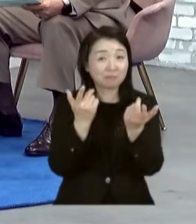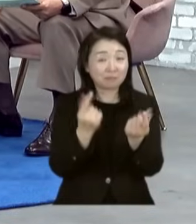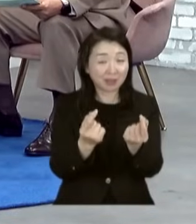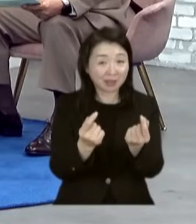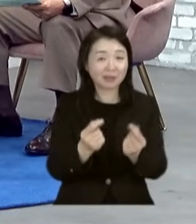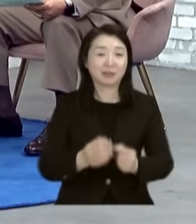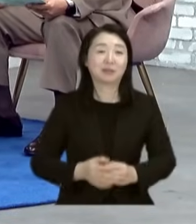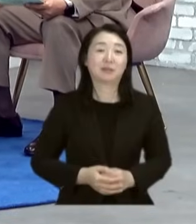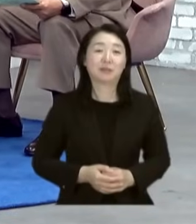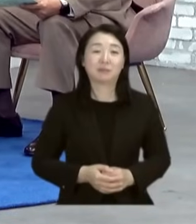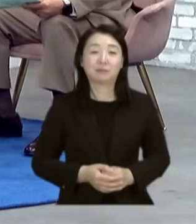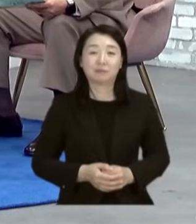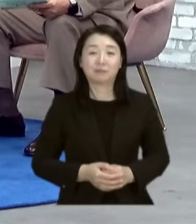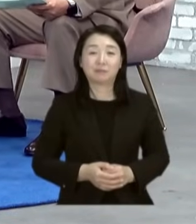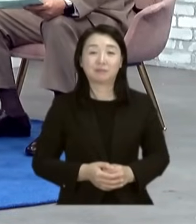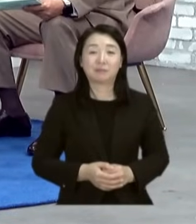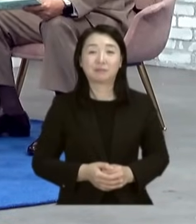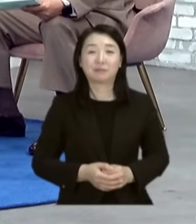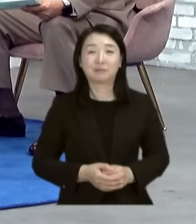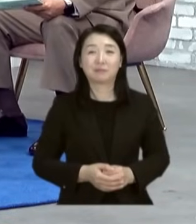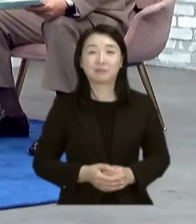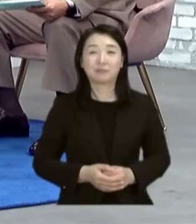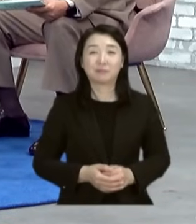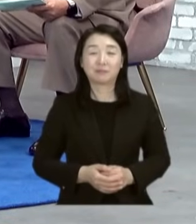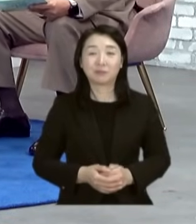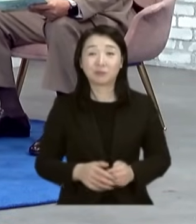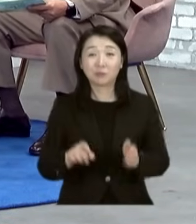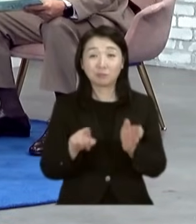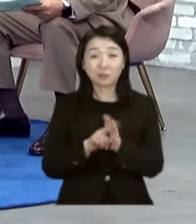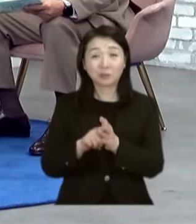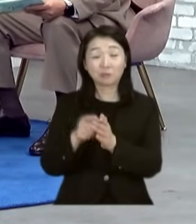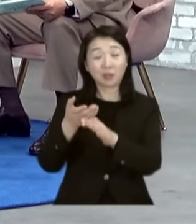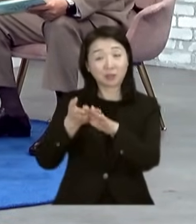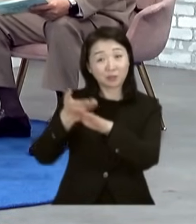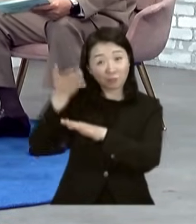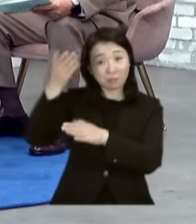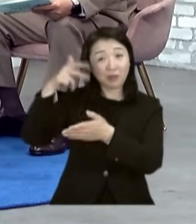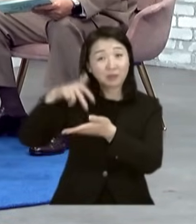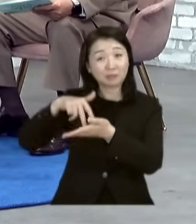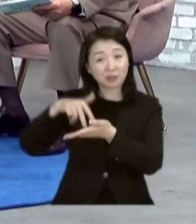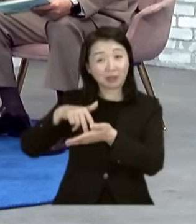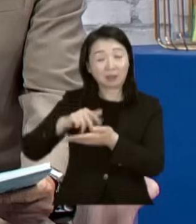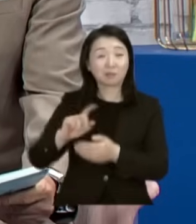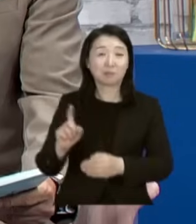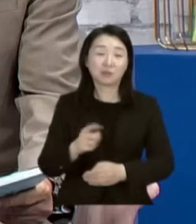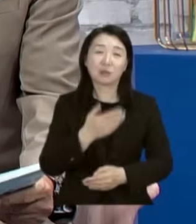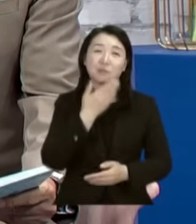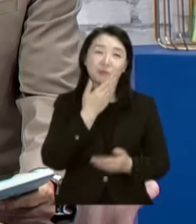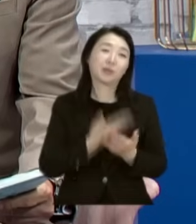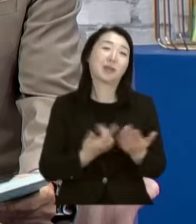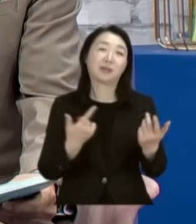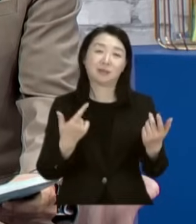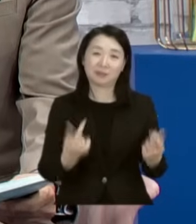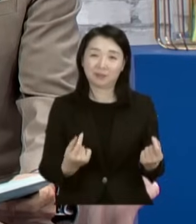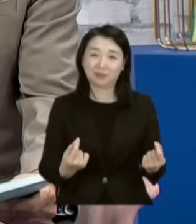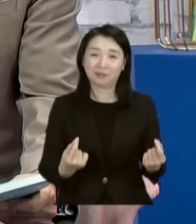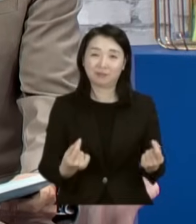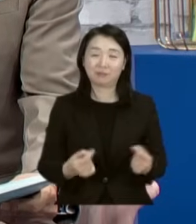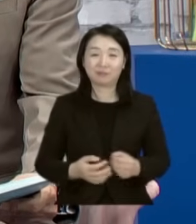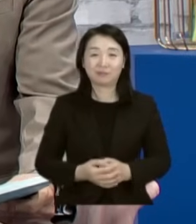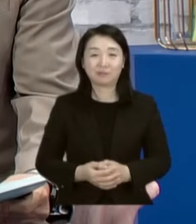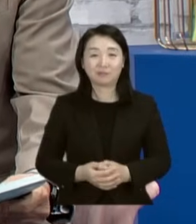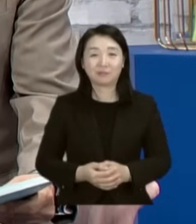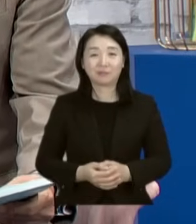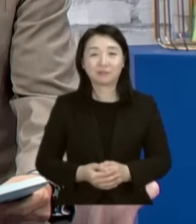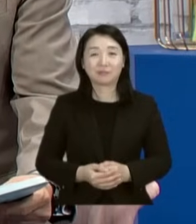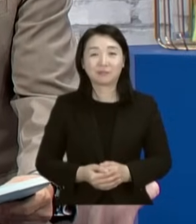얘기를들을 때는 야 정말 우리 믿음의 선배들로는음 야 참 귀하다네 예 이런